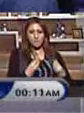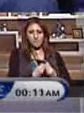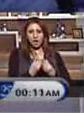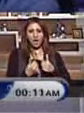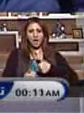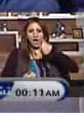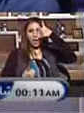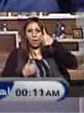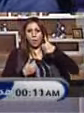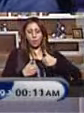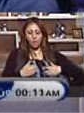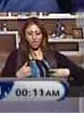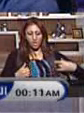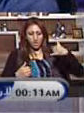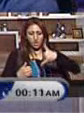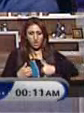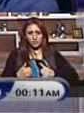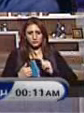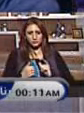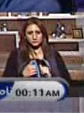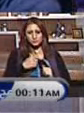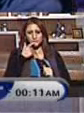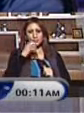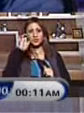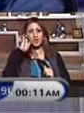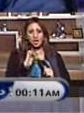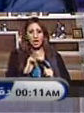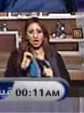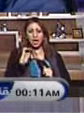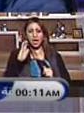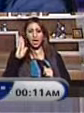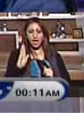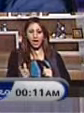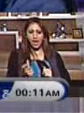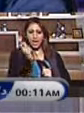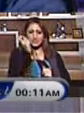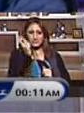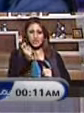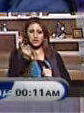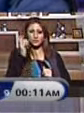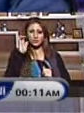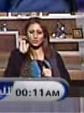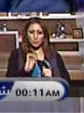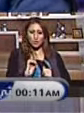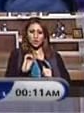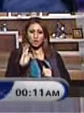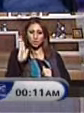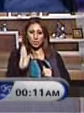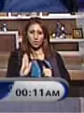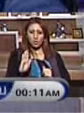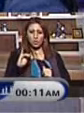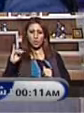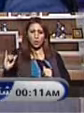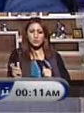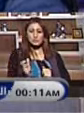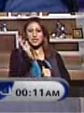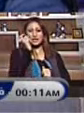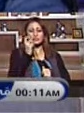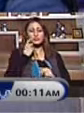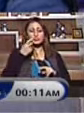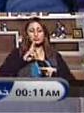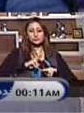يقول الحسن والحسين بالنسبه لابي هما عيناه وانا بالنسبه له فانا يمينه او